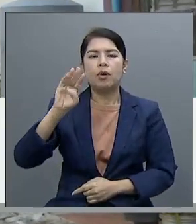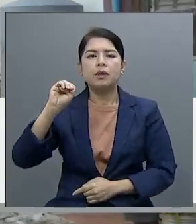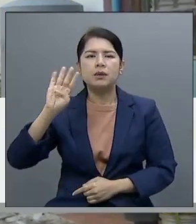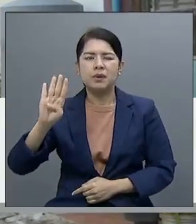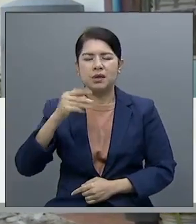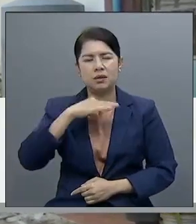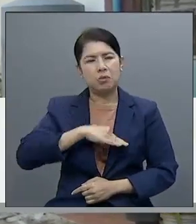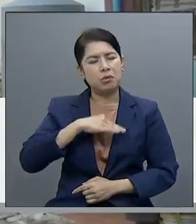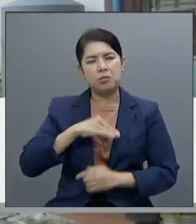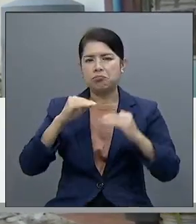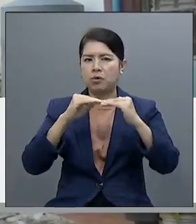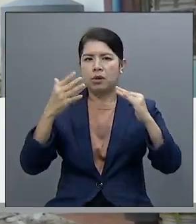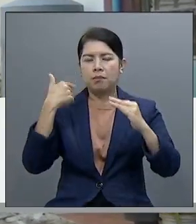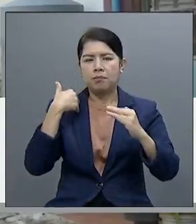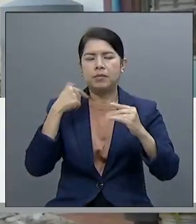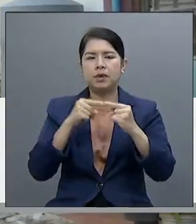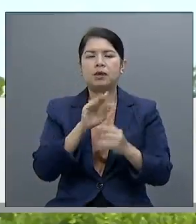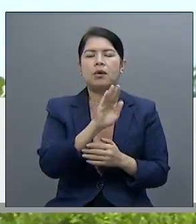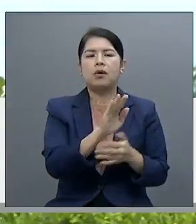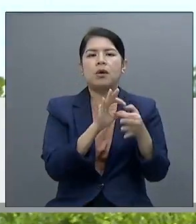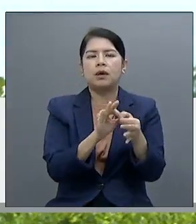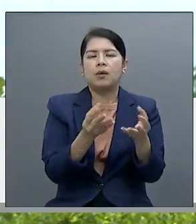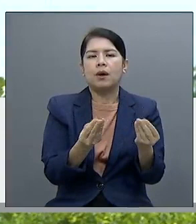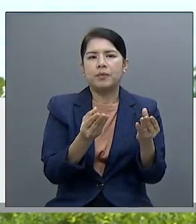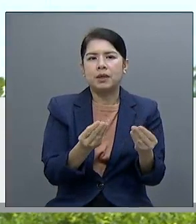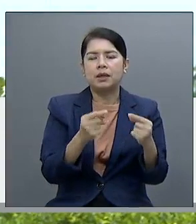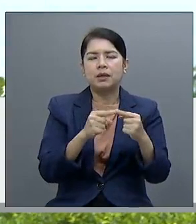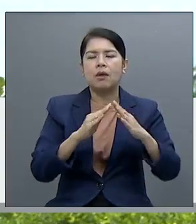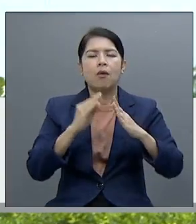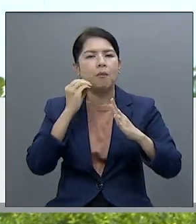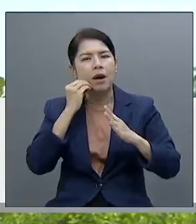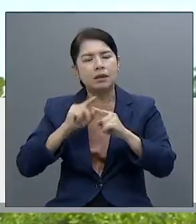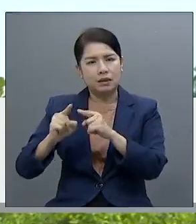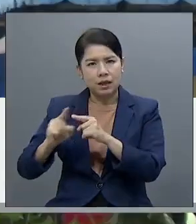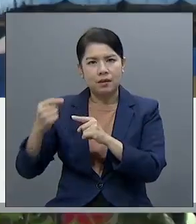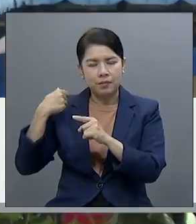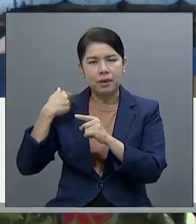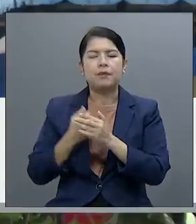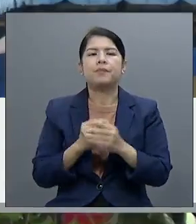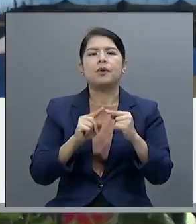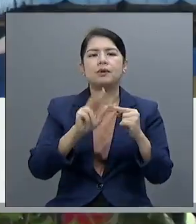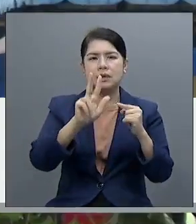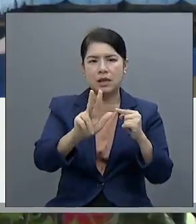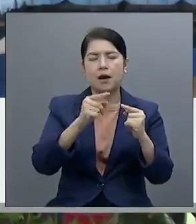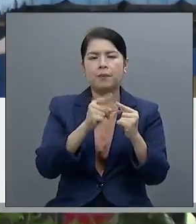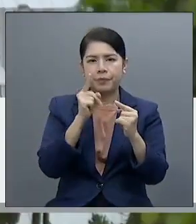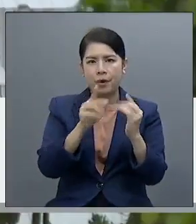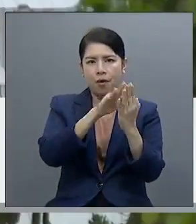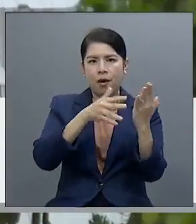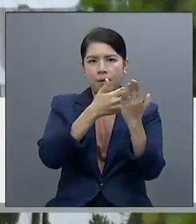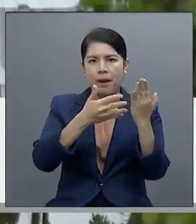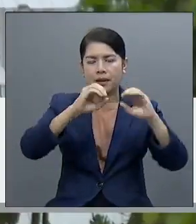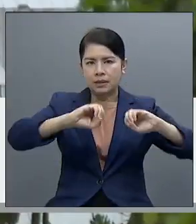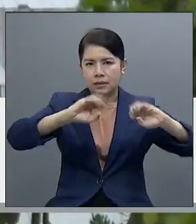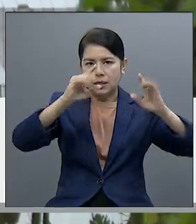ชนในกระบวนการยุติธรรมเกี่ยวกับเรื่องของที่ดินที่อยู่อาศัยด้วยนะคะแล้วก็3ให้มีมาตรการที่ชัดเจนให้ชุมชนสามารถป